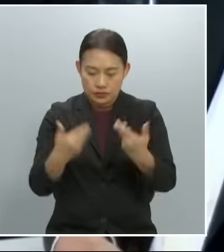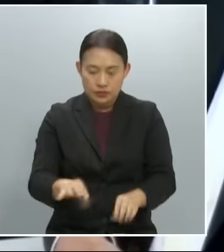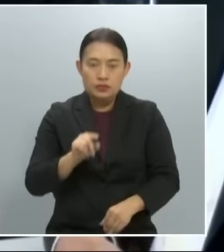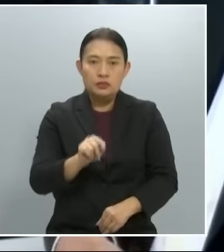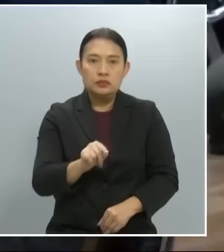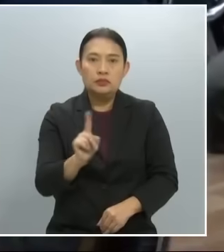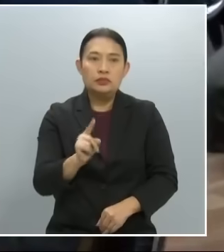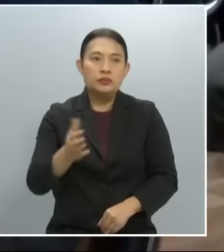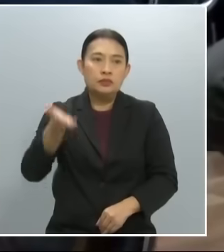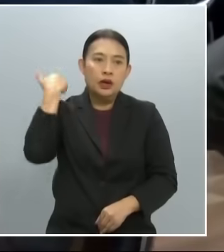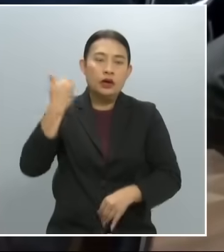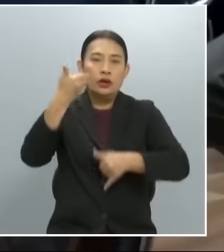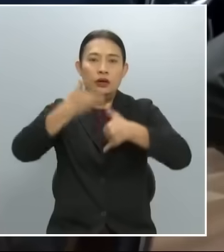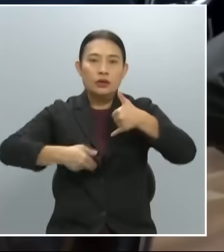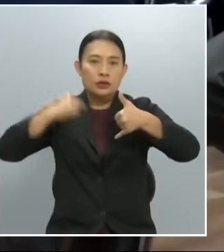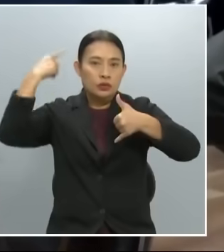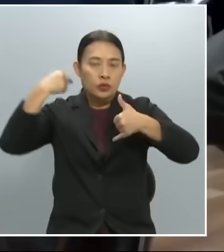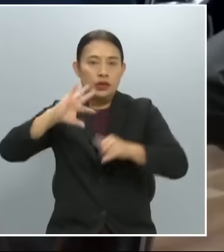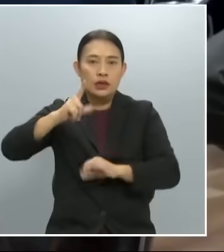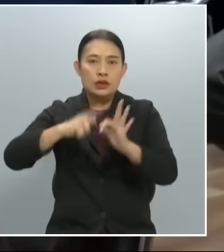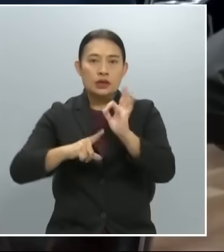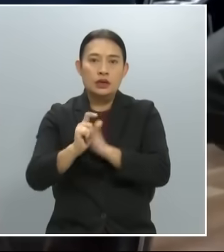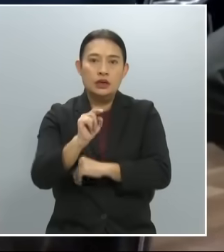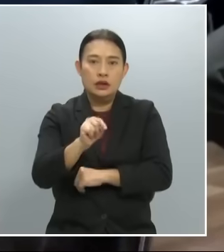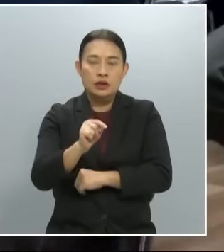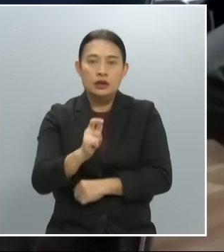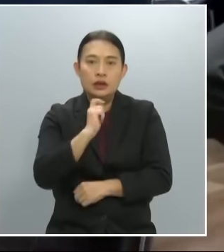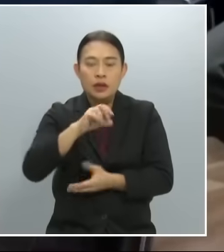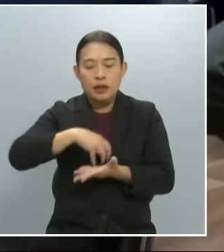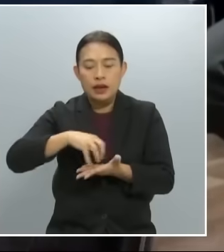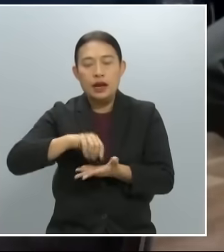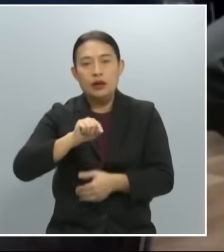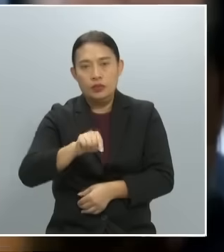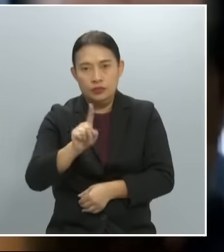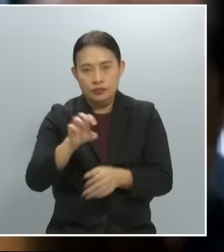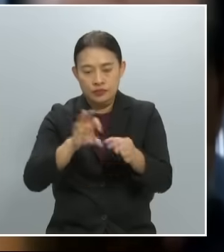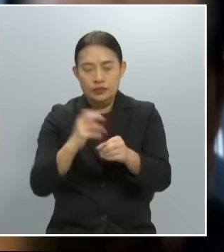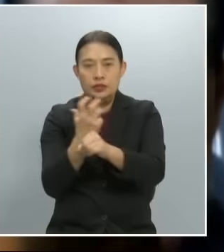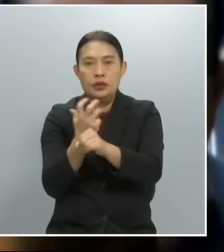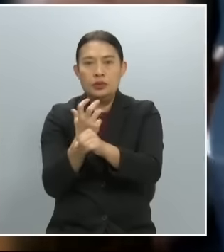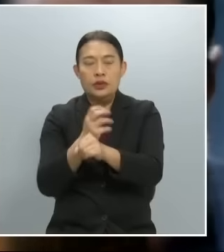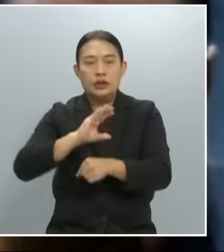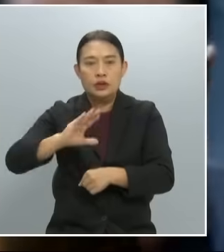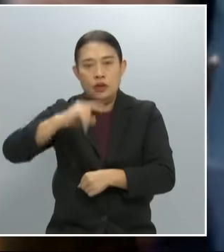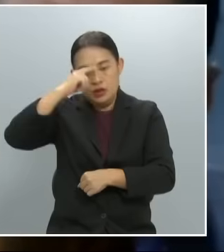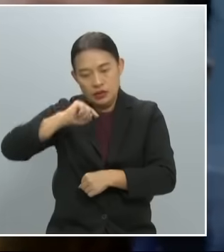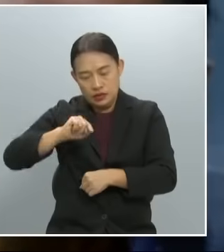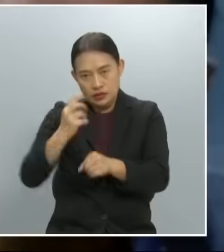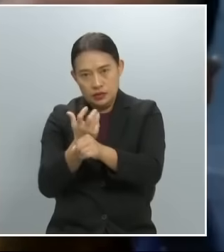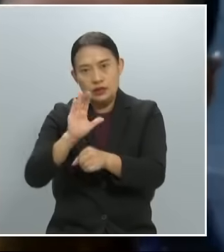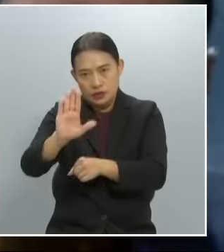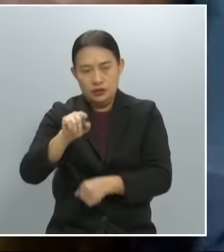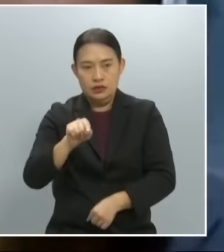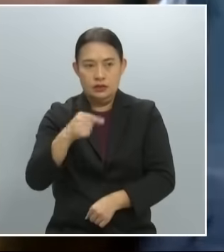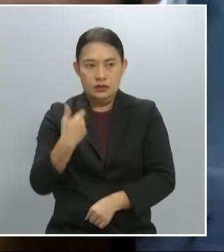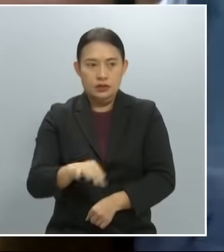คุณชอบพันธิกาวณิชคณะก้าวหน้าให้สัมภาษณ์กับคุณภาคภูมิช่องไทยรัฐทีวีเธอระบุว่าช่วงแรกตั้ง